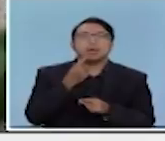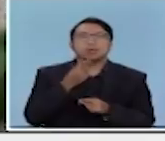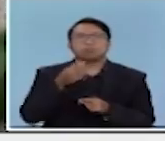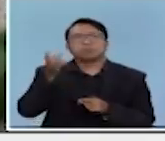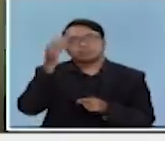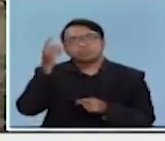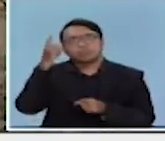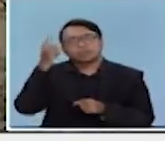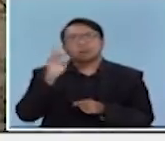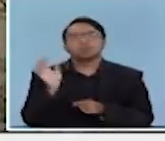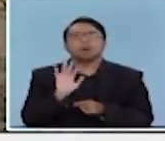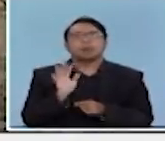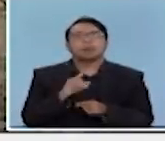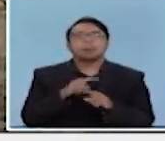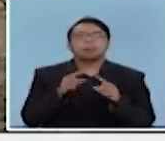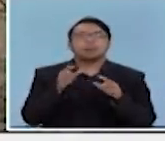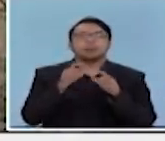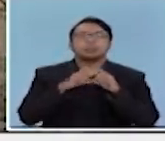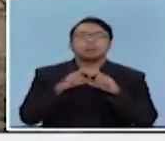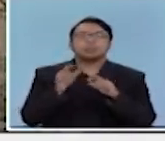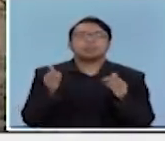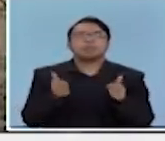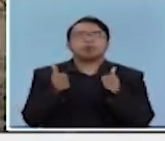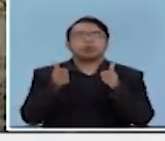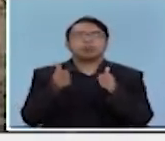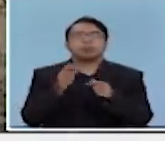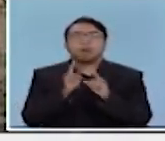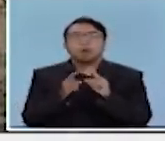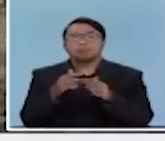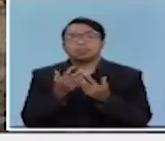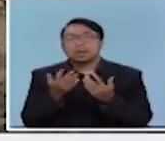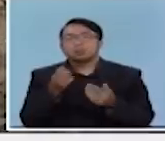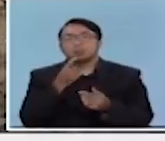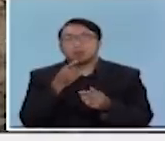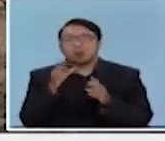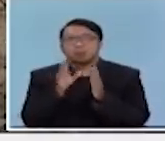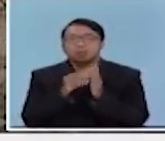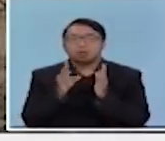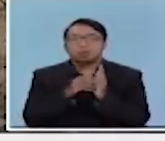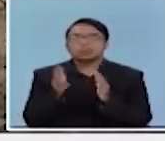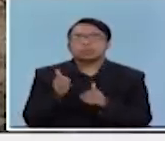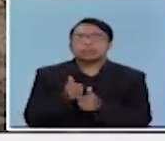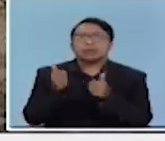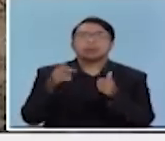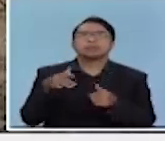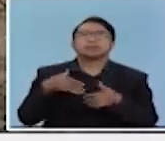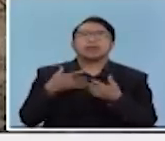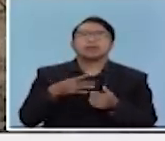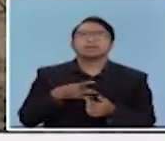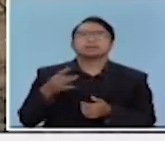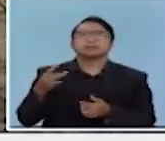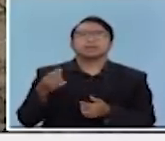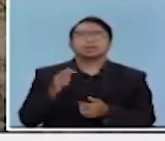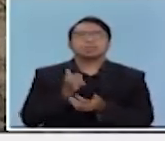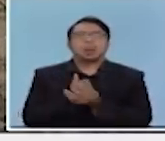publik akhirnya mencoba-coba, itu ya dalam rangka itu, jangan-jangan konten saya walaupun di era